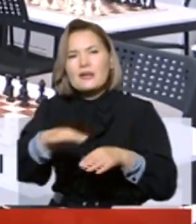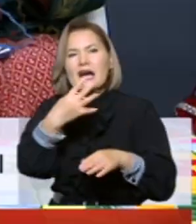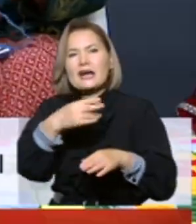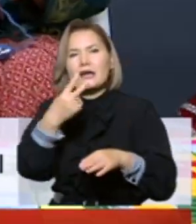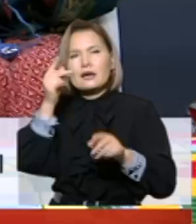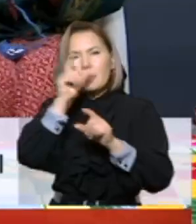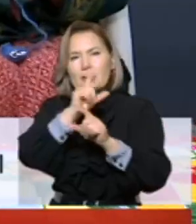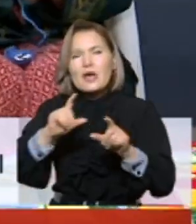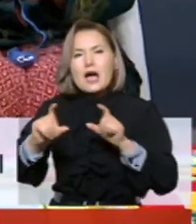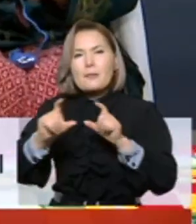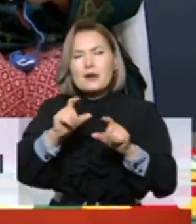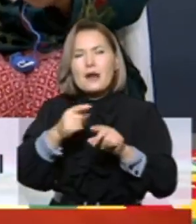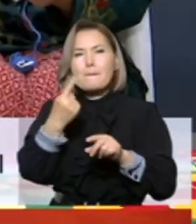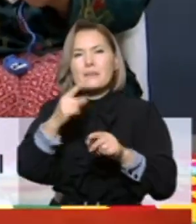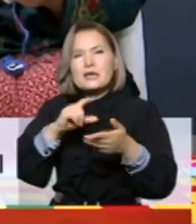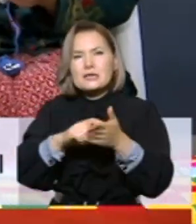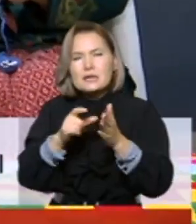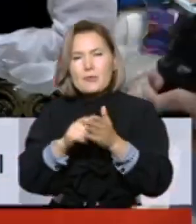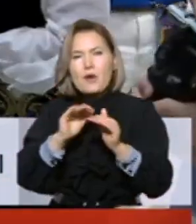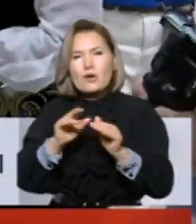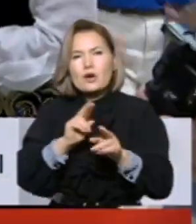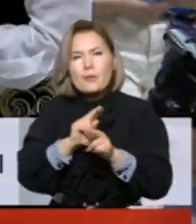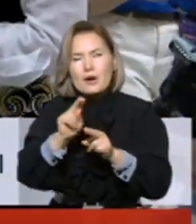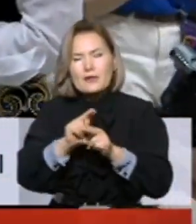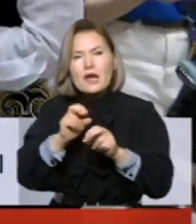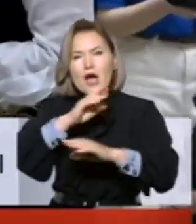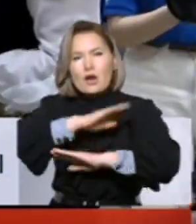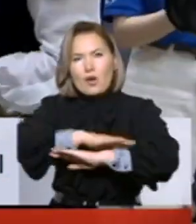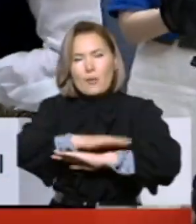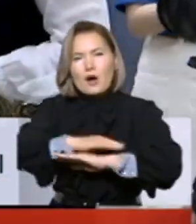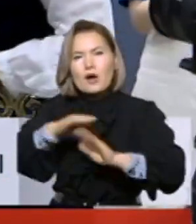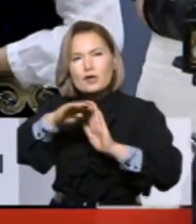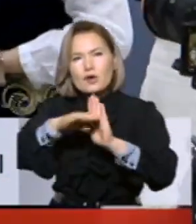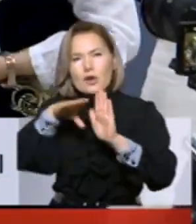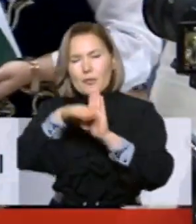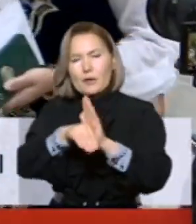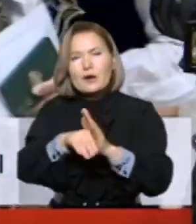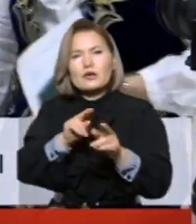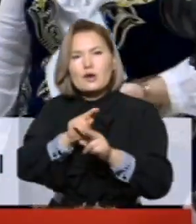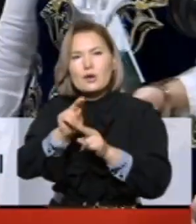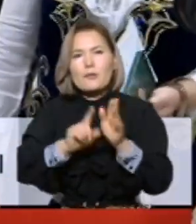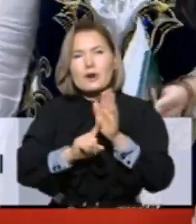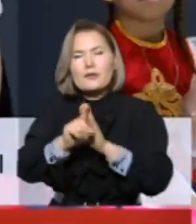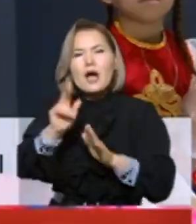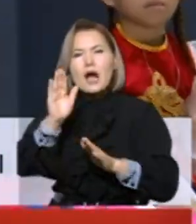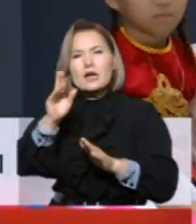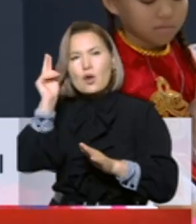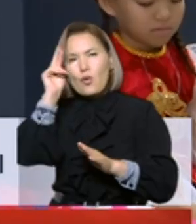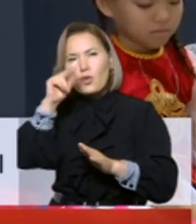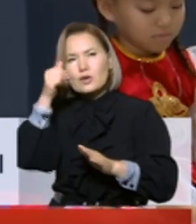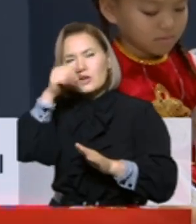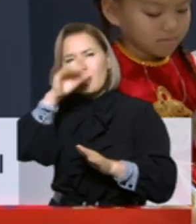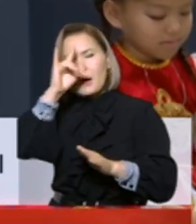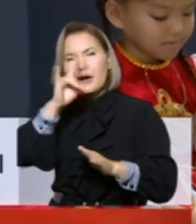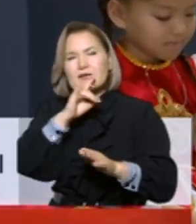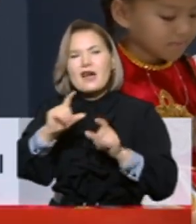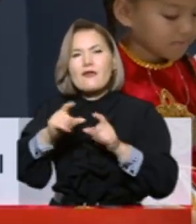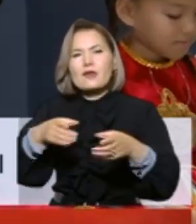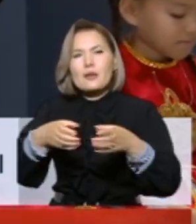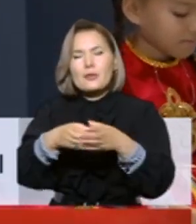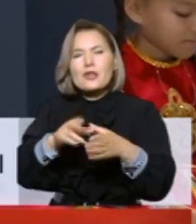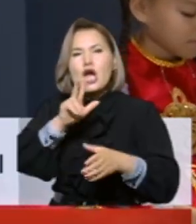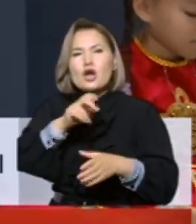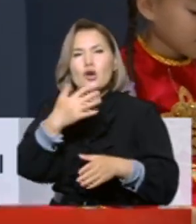мектепте шахматты бірінші сынып оқушыларына факультатив пән ретінде оқыту жүргізіліп келеді. Алдағы оқу жылында Қазақстан шахмат